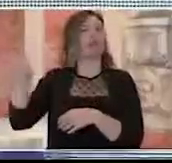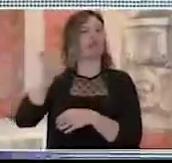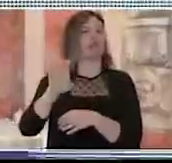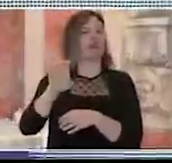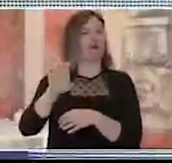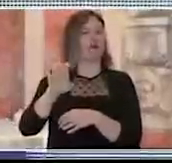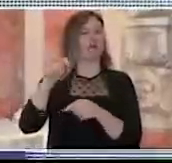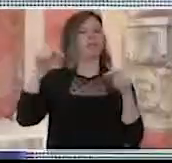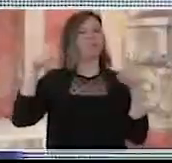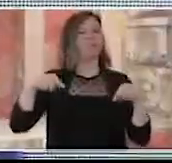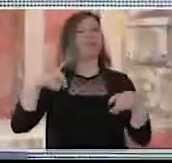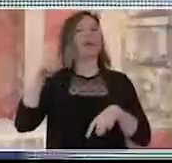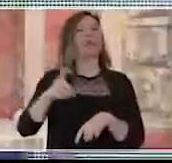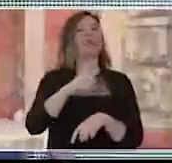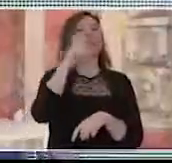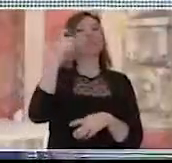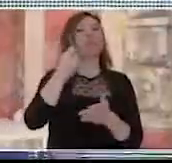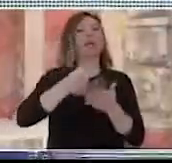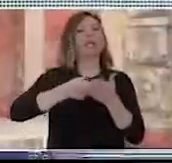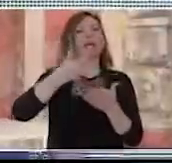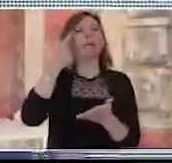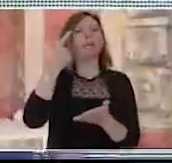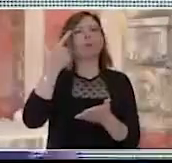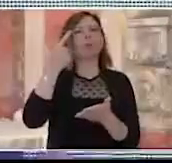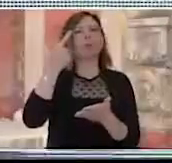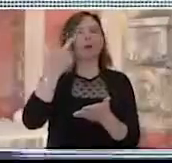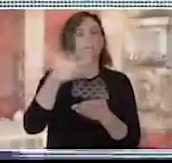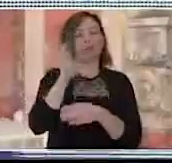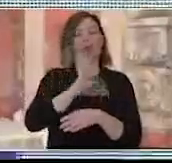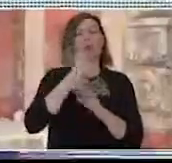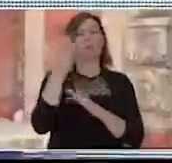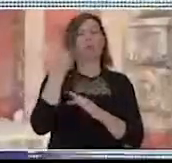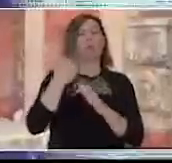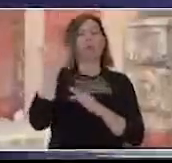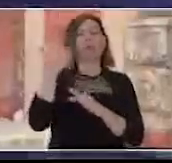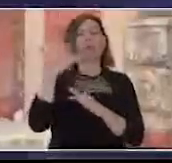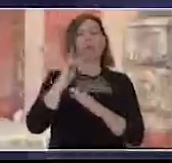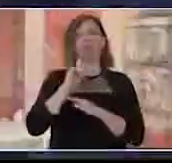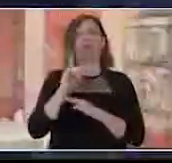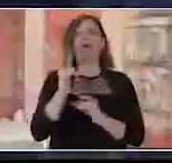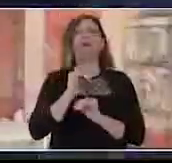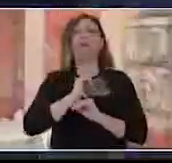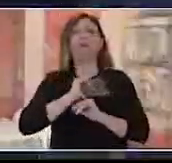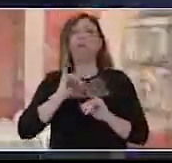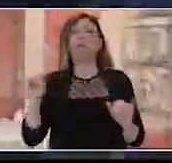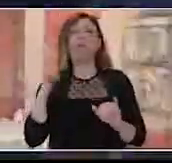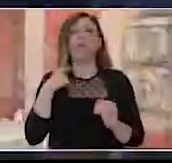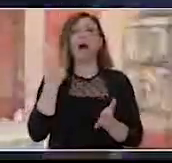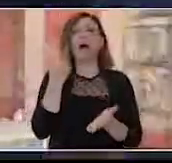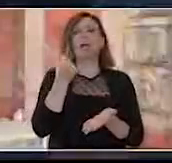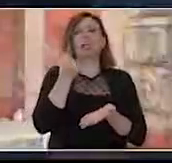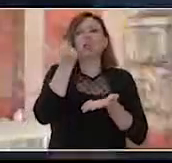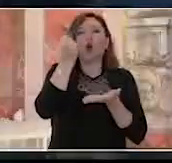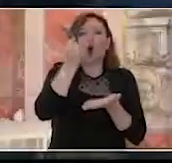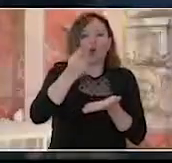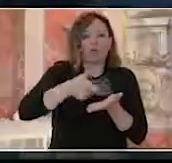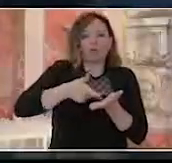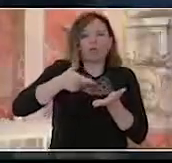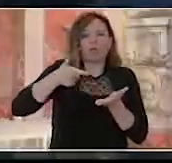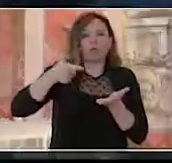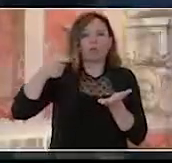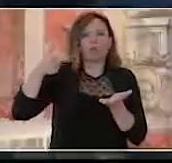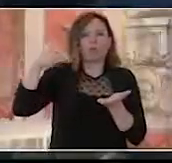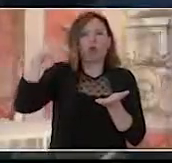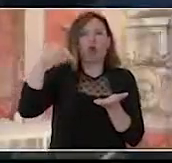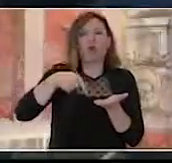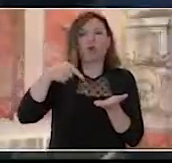molto importante, cioè mai l'Abruzzo ha avuto una tale quantità di risorse economiche in